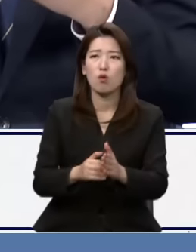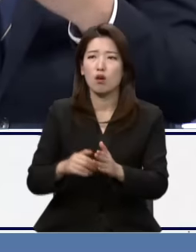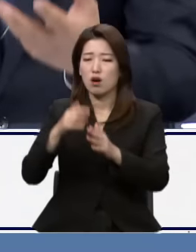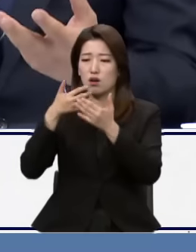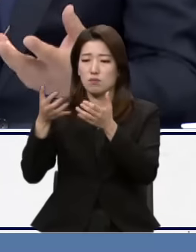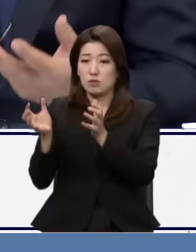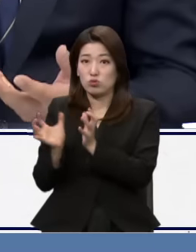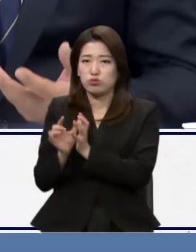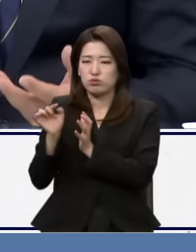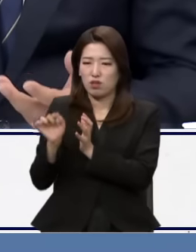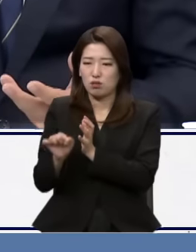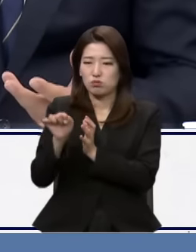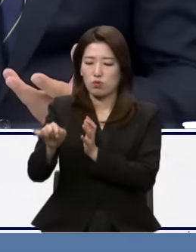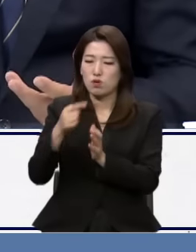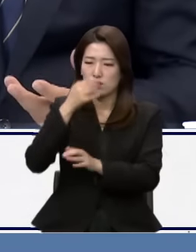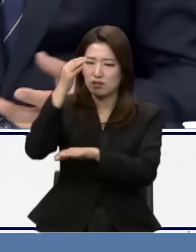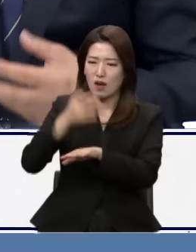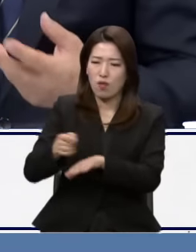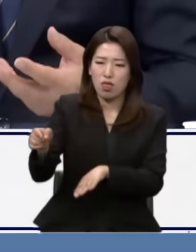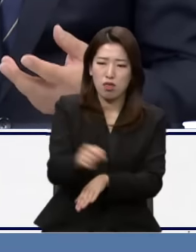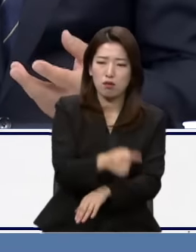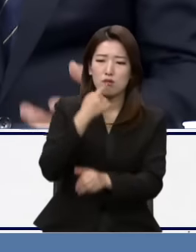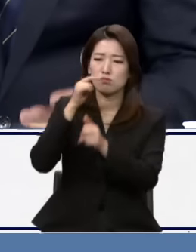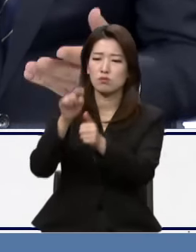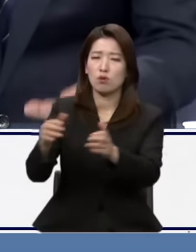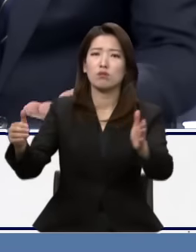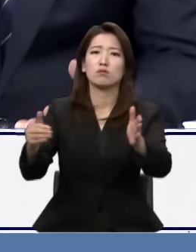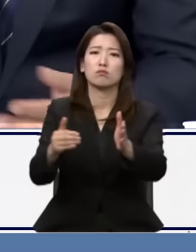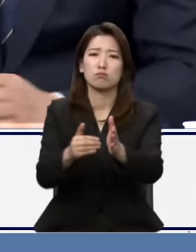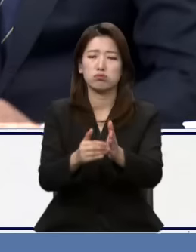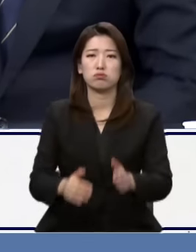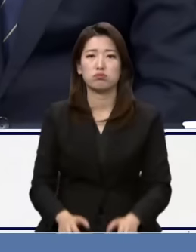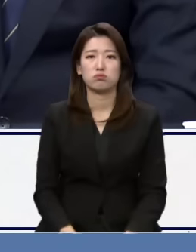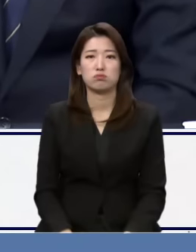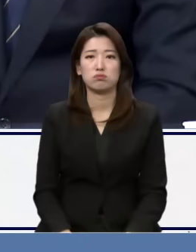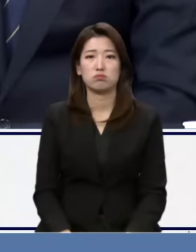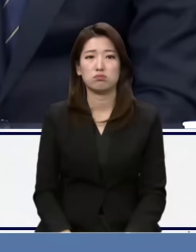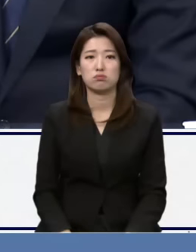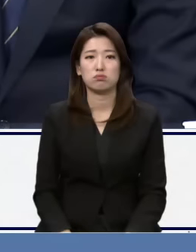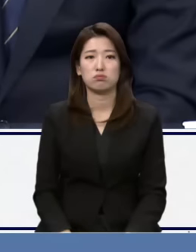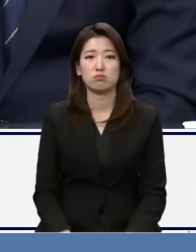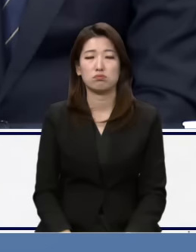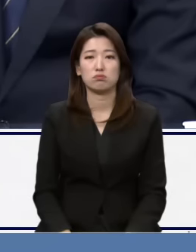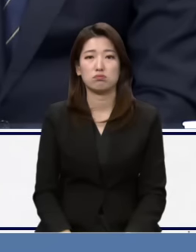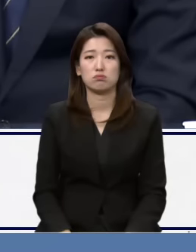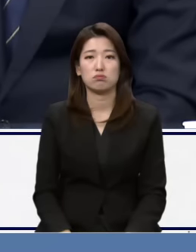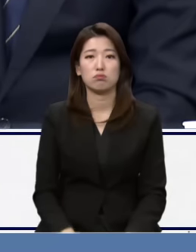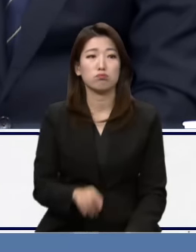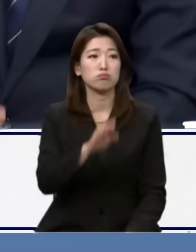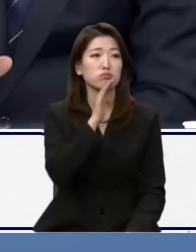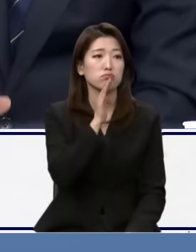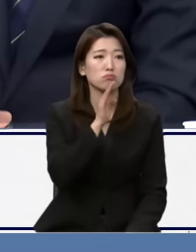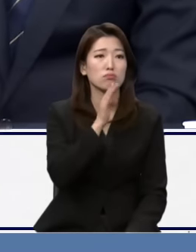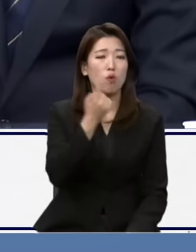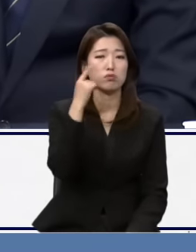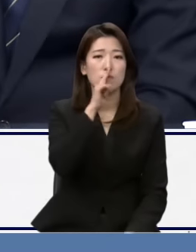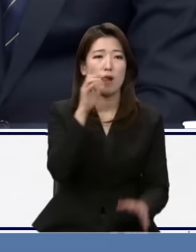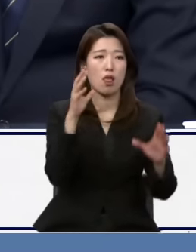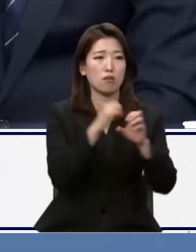이상 왜 논란이 되어야 되는지 잘 모르겠고요 그래서 어제 끝날 상황인 상황인 했어요네